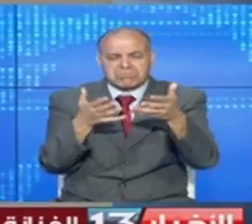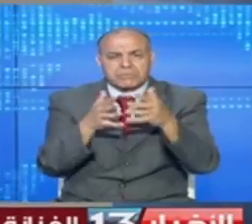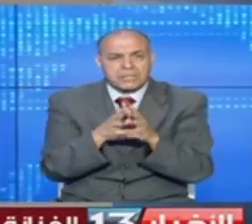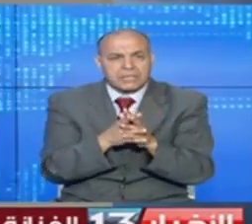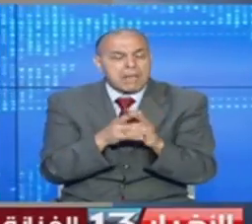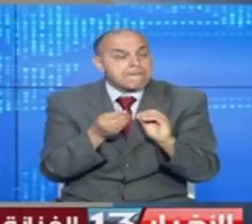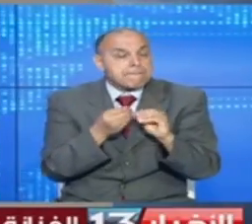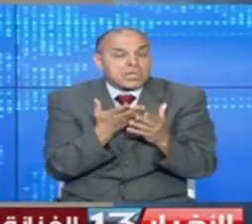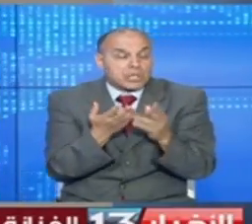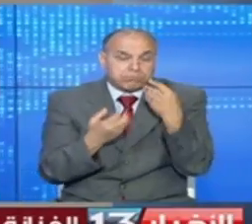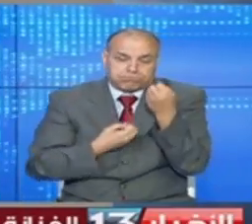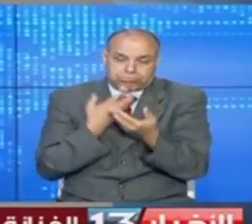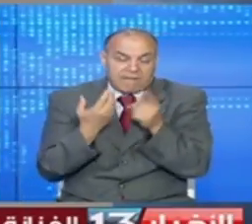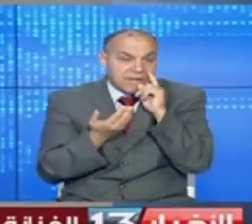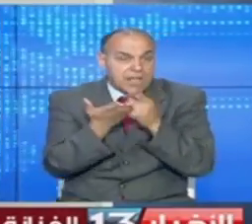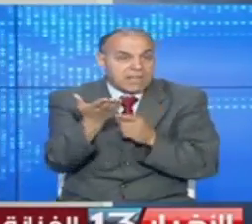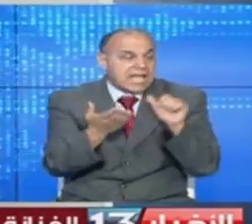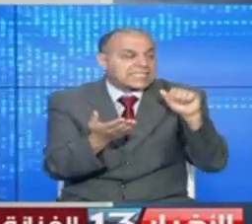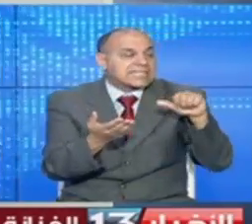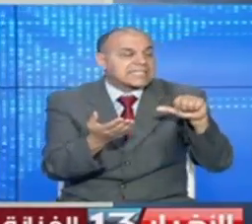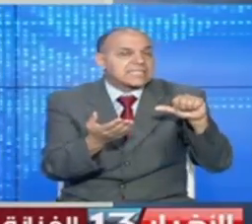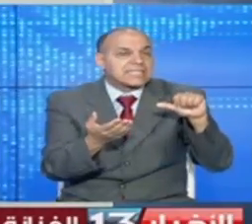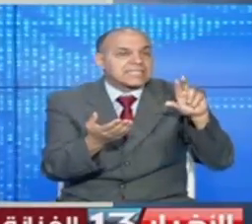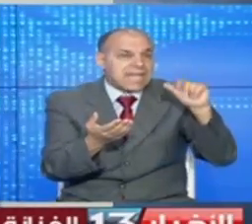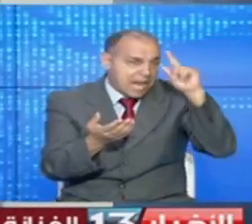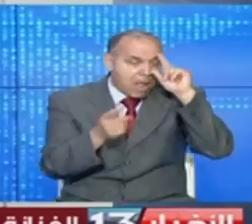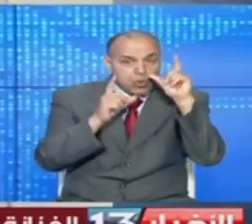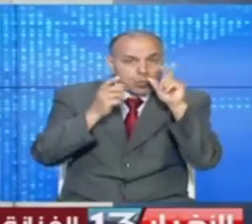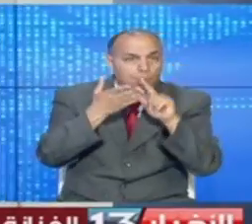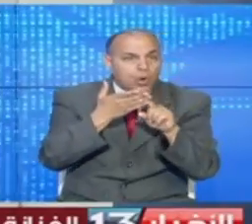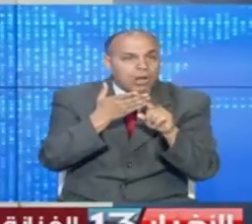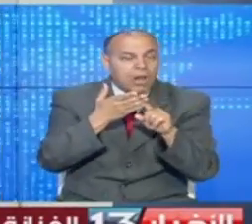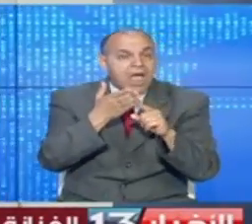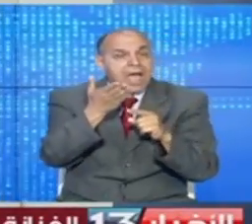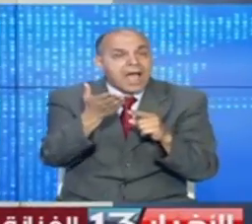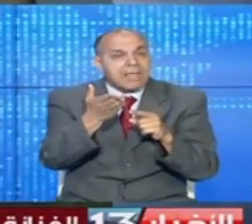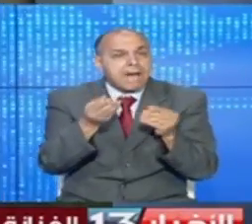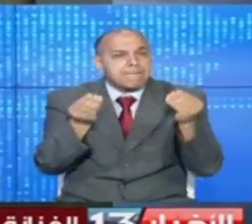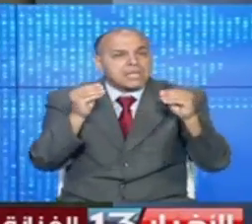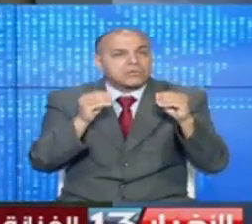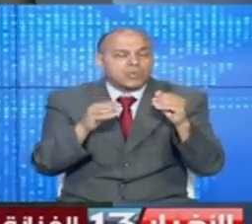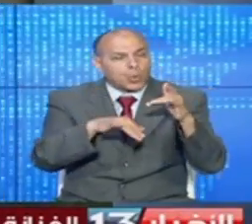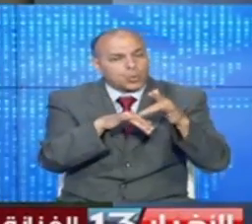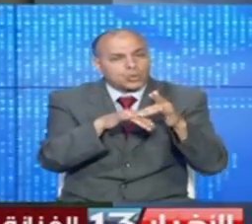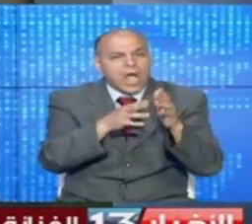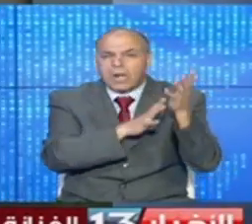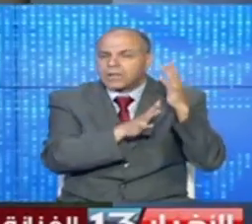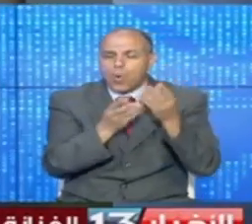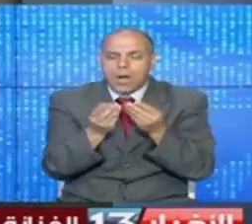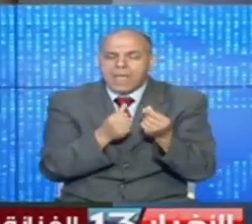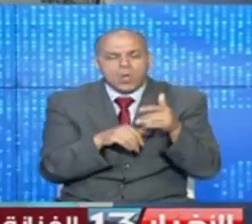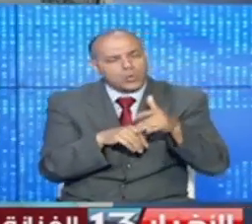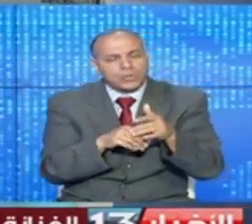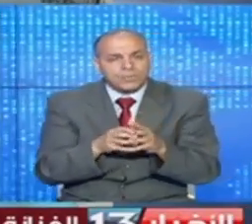من الكوارث التي عبرت عنها سليمة من خلال الصور الفوتوغرافية الإصرار على مزيد الاعتداء على البيئة